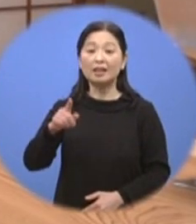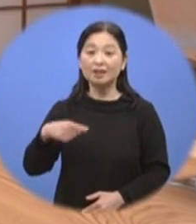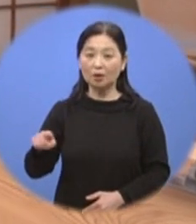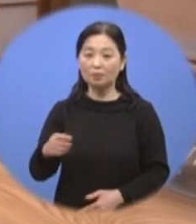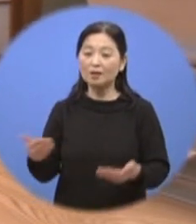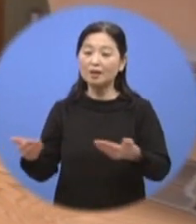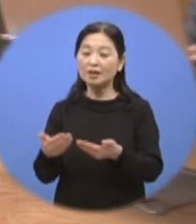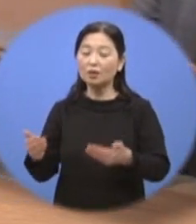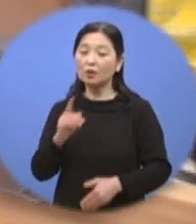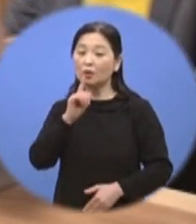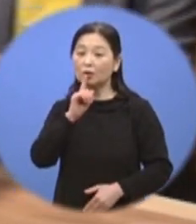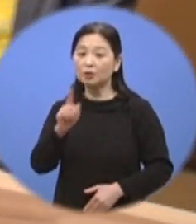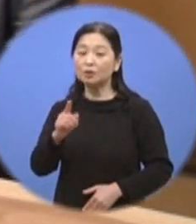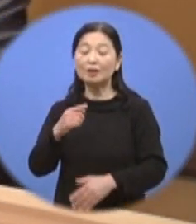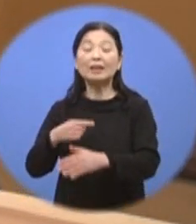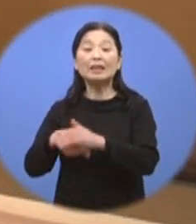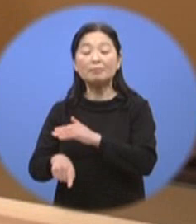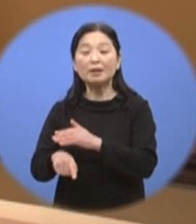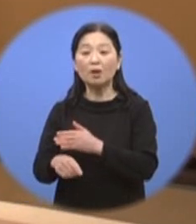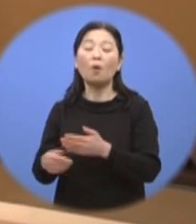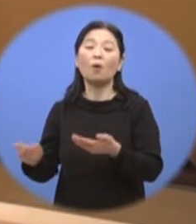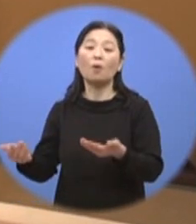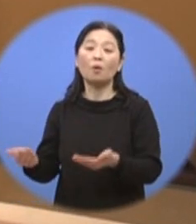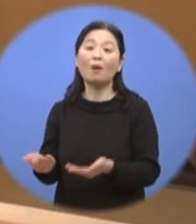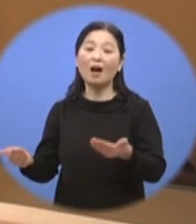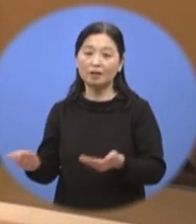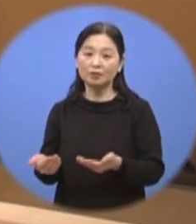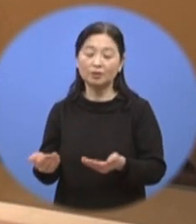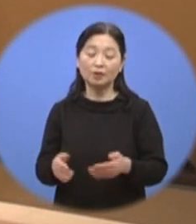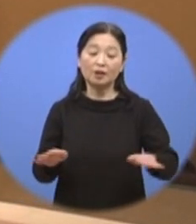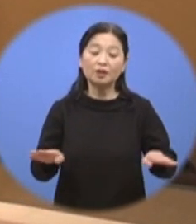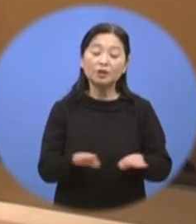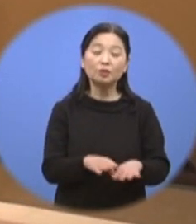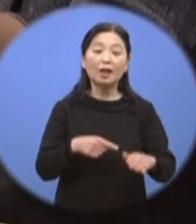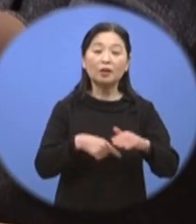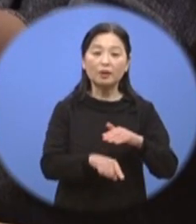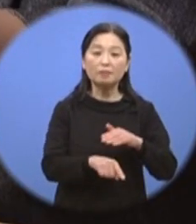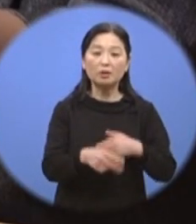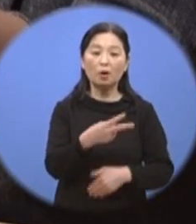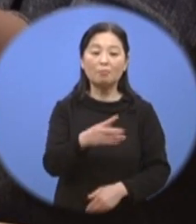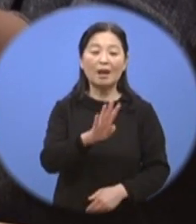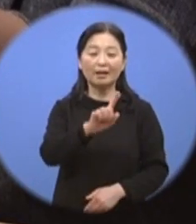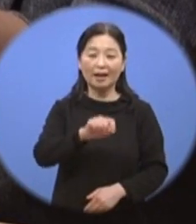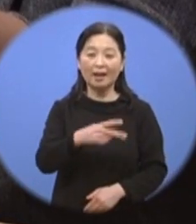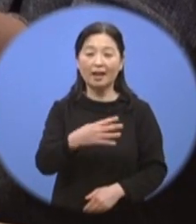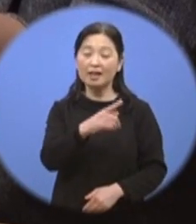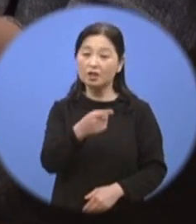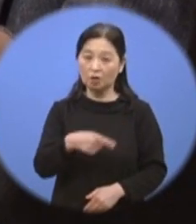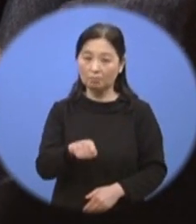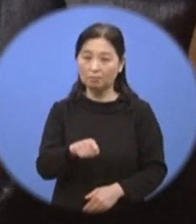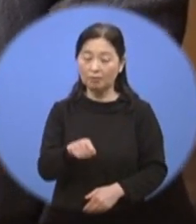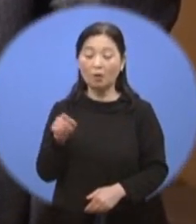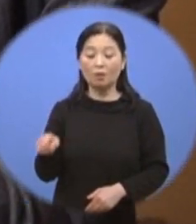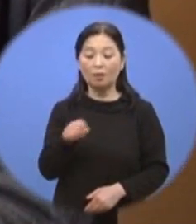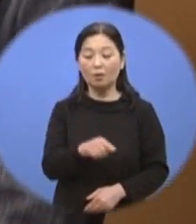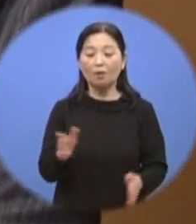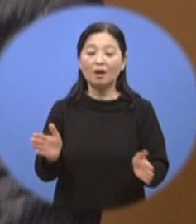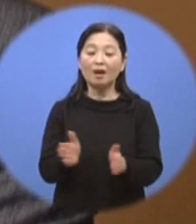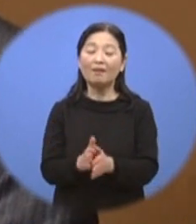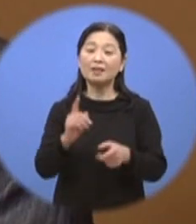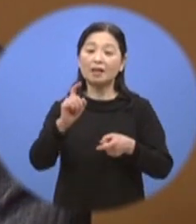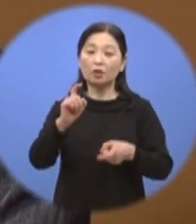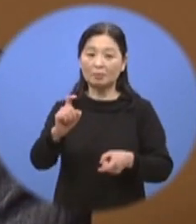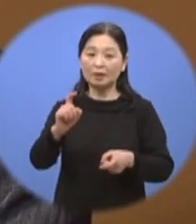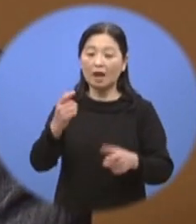意味の英語ワークと休暇という意味の英語バケーションを合わせた言葉です。普段